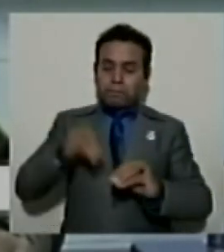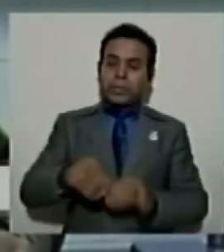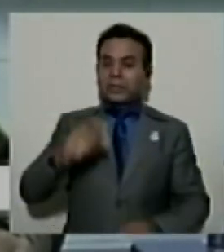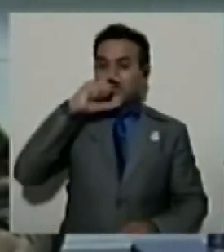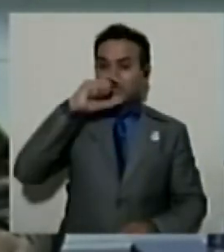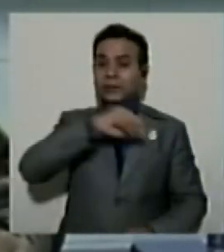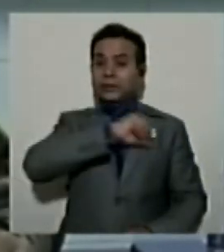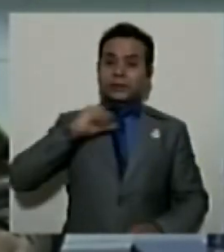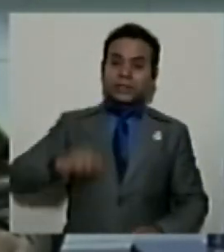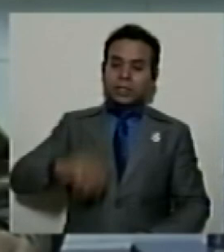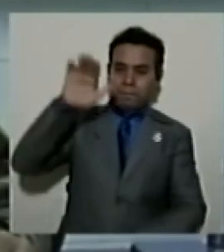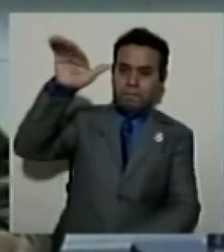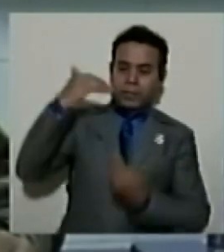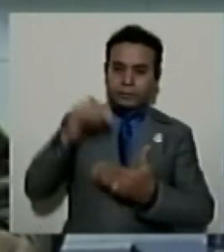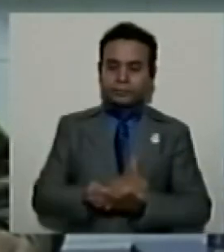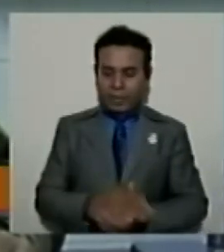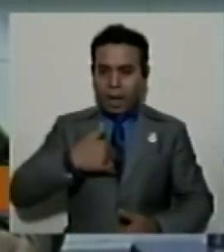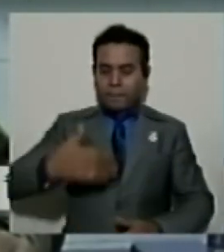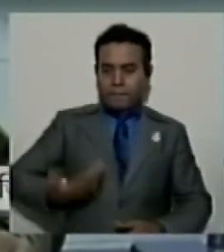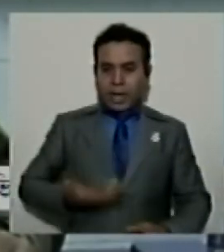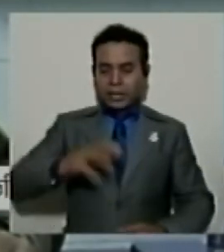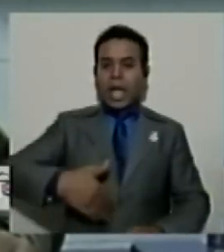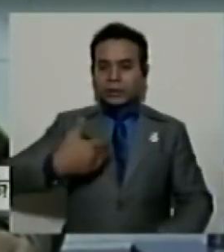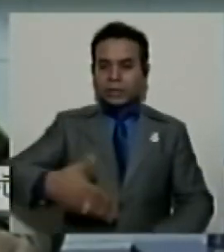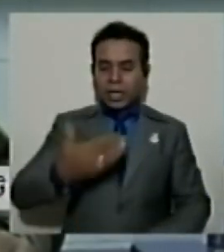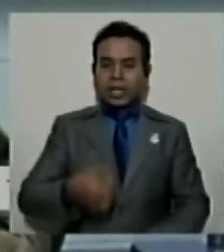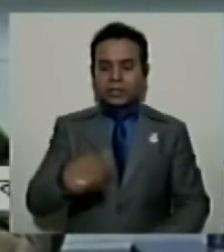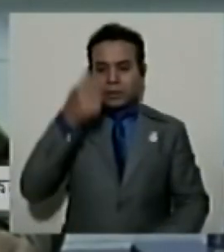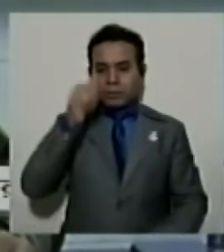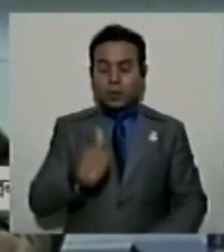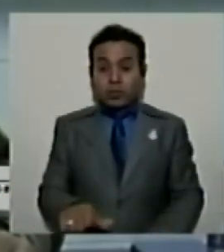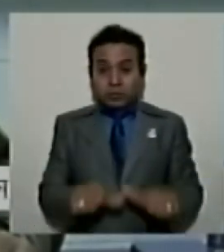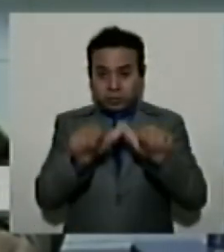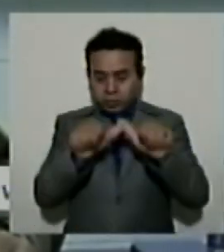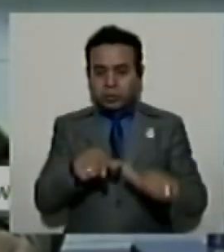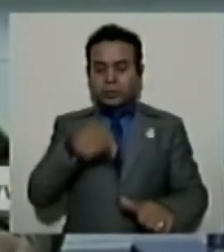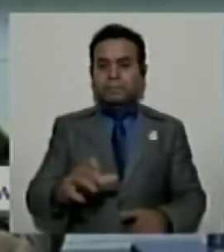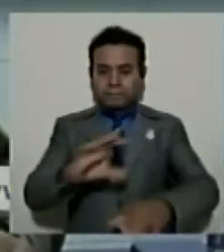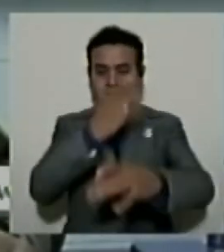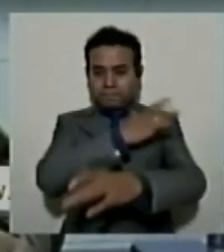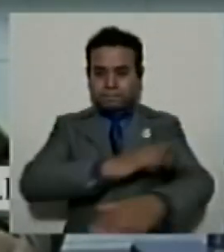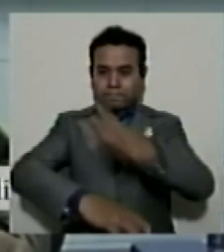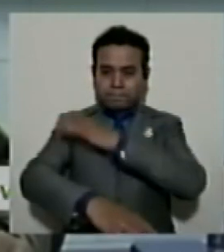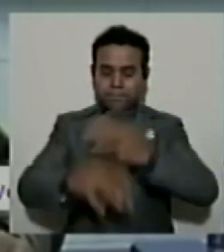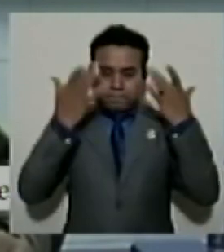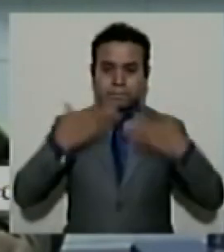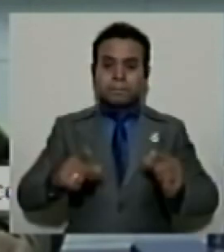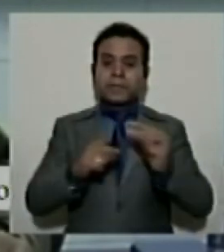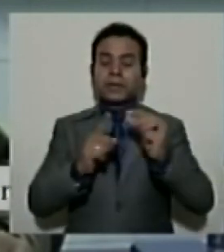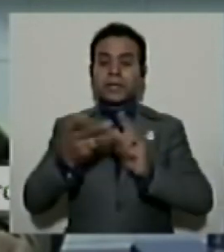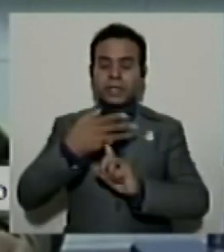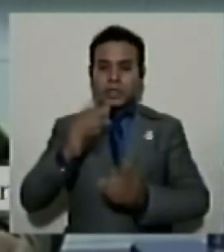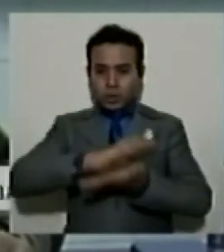হাসপাতালে আমরা সরবরাহ করছি, যেগুলো হচ্ছে যারা কোভিড হসপিটালে আইসিইউতে কাজ করে